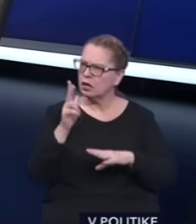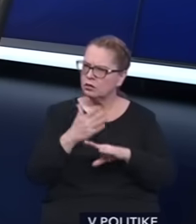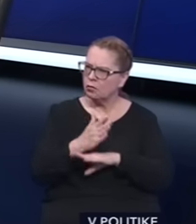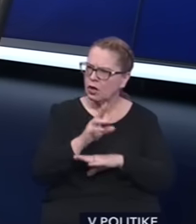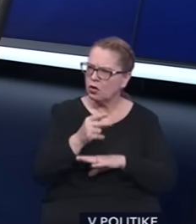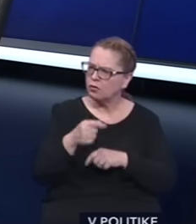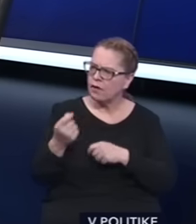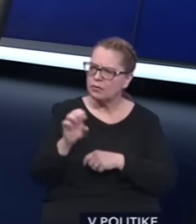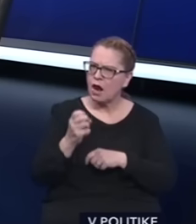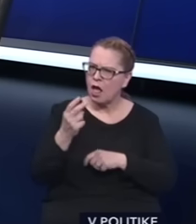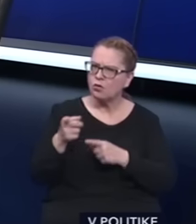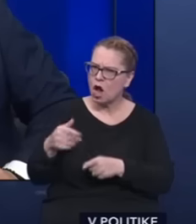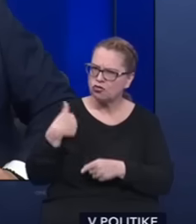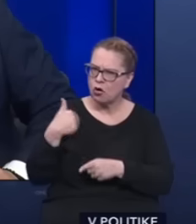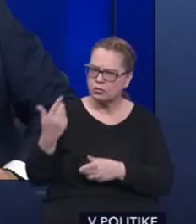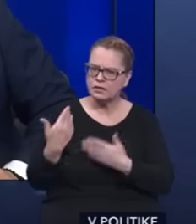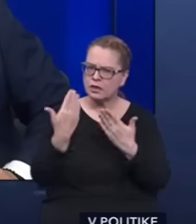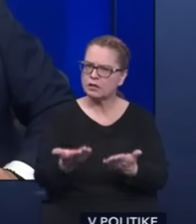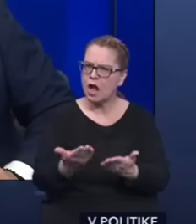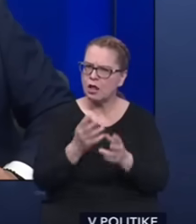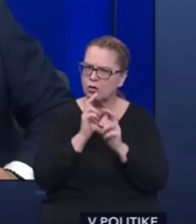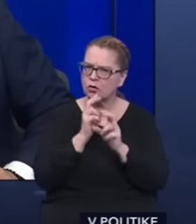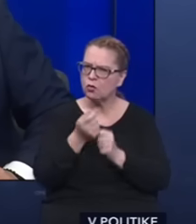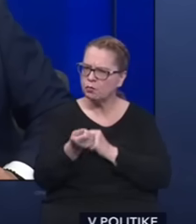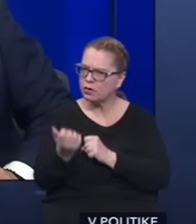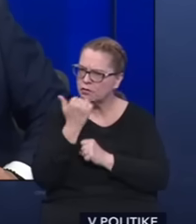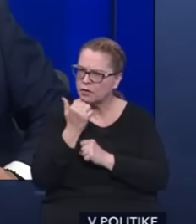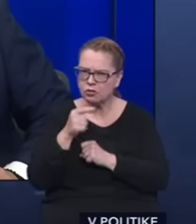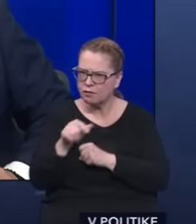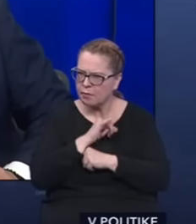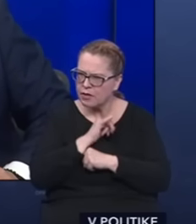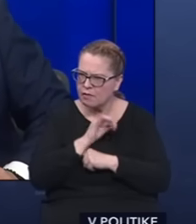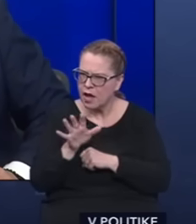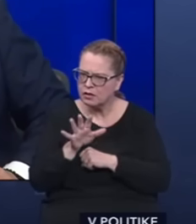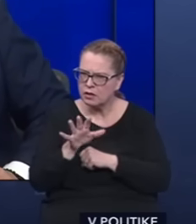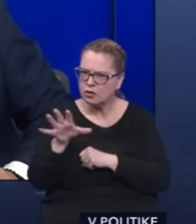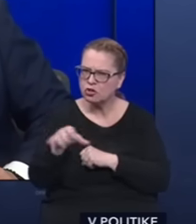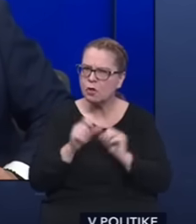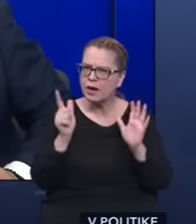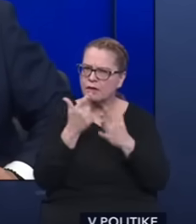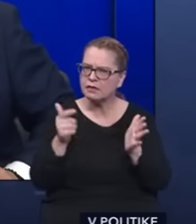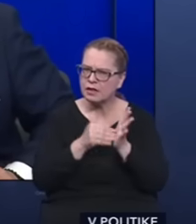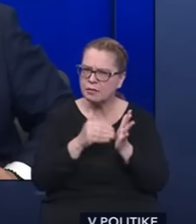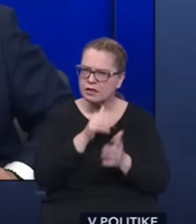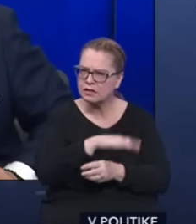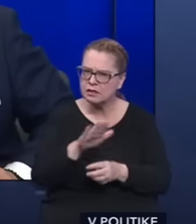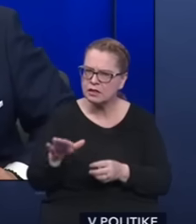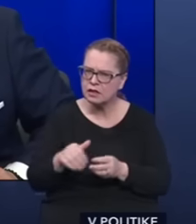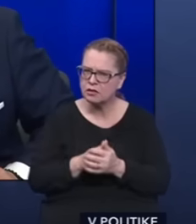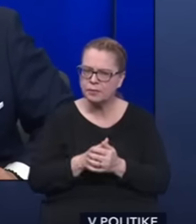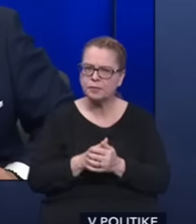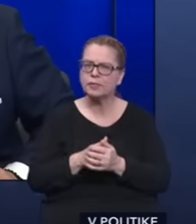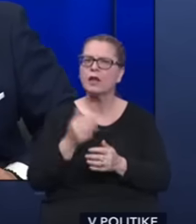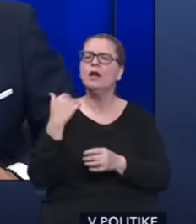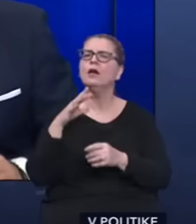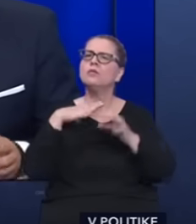tá Európska únia na to školstvo, a vy ste ich pridelili tým upratovacím firmám, to vám nevadilo. Pán Greling, a zobrali ste 17 tisíc deťom nejakú budúcnosť. Bol minister,